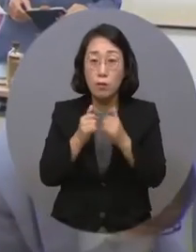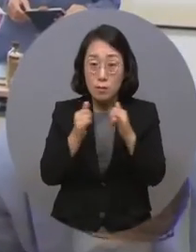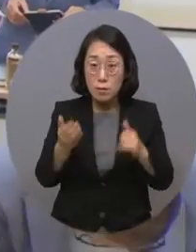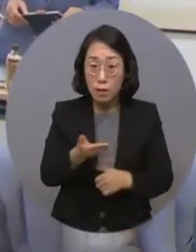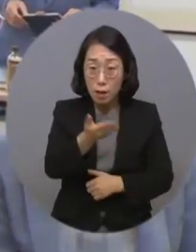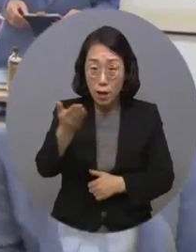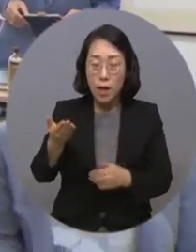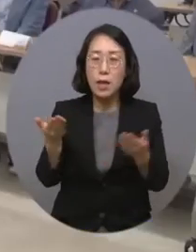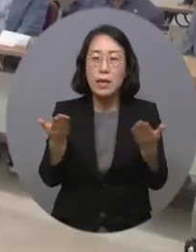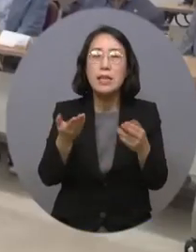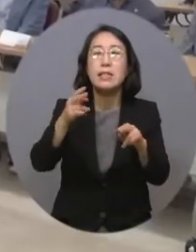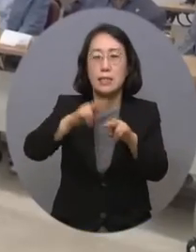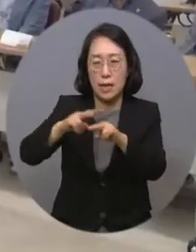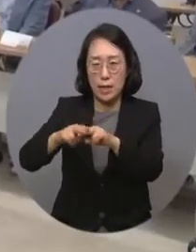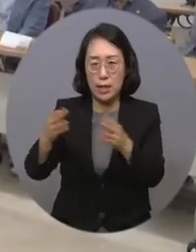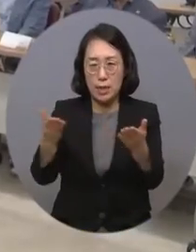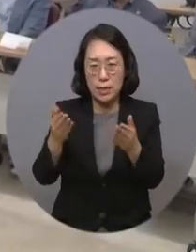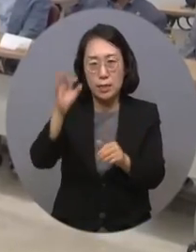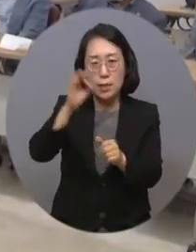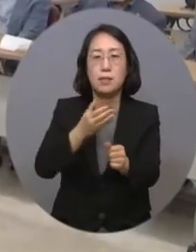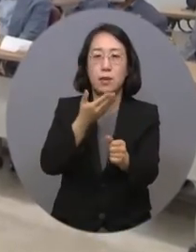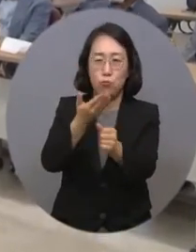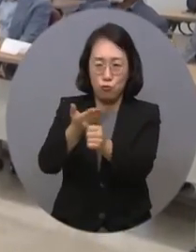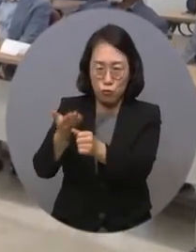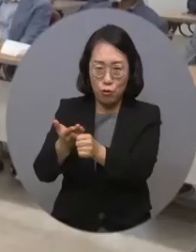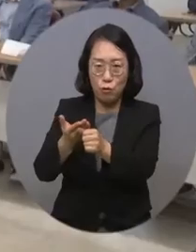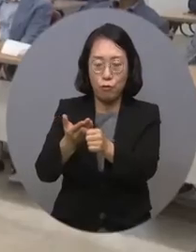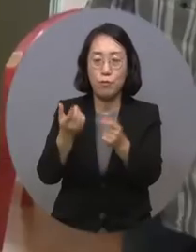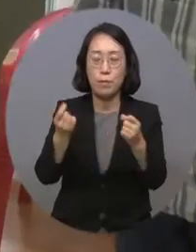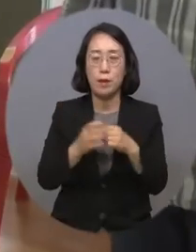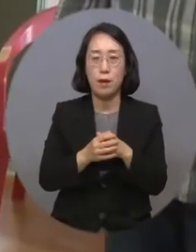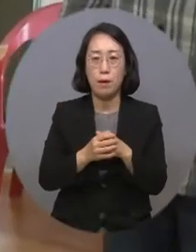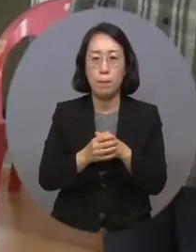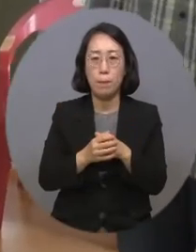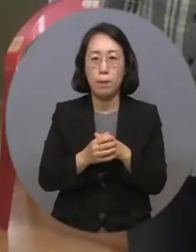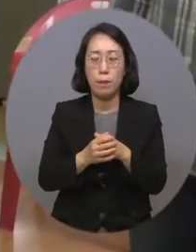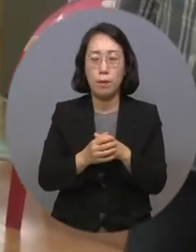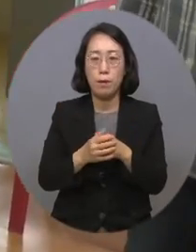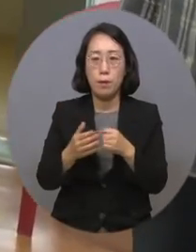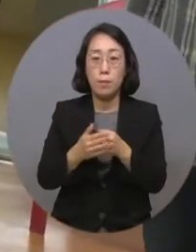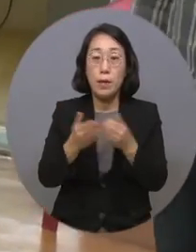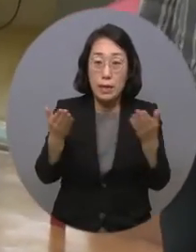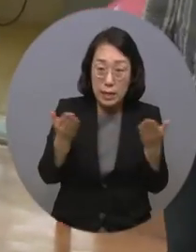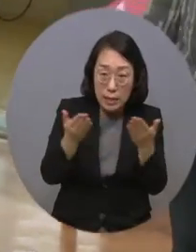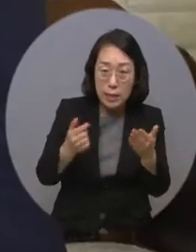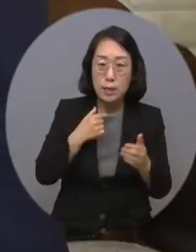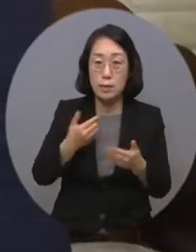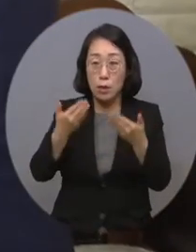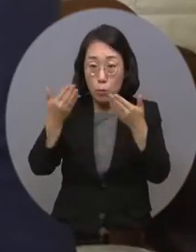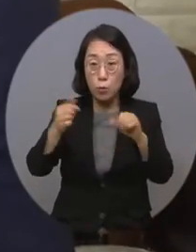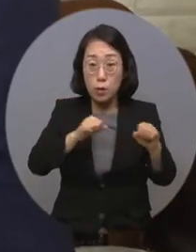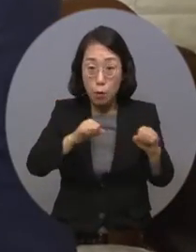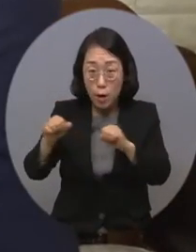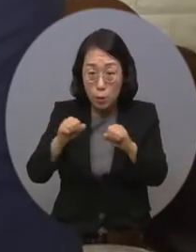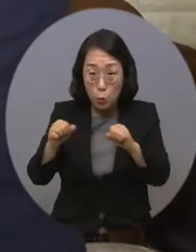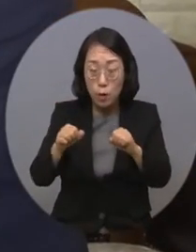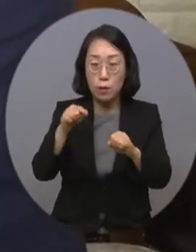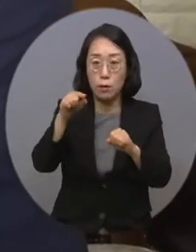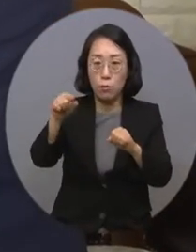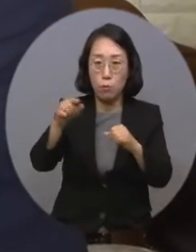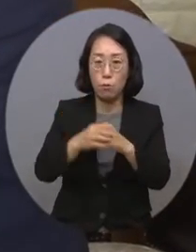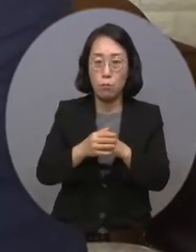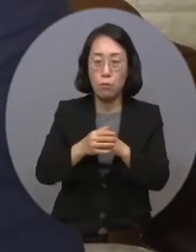네, 겁니다. 맞습니다. 요새 네. 장수시대잖아요. 네네. 그래서 일을 하는 것, 봉사활동을 하는 것, 이게